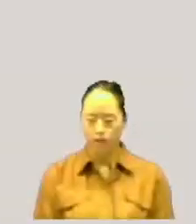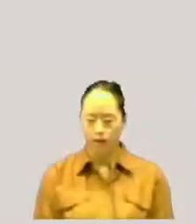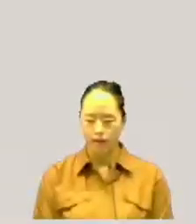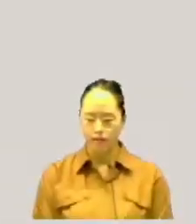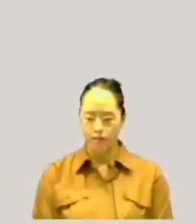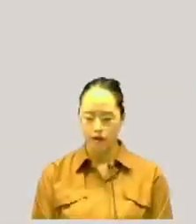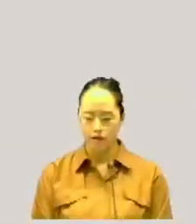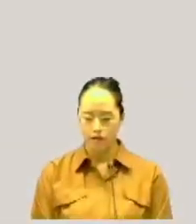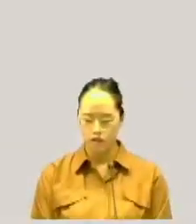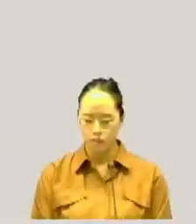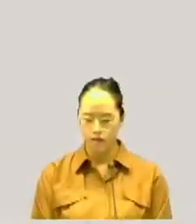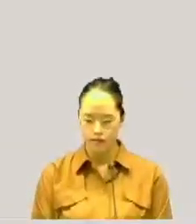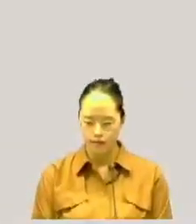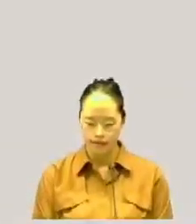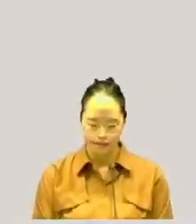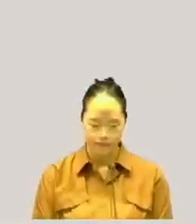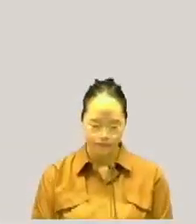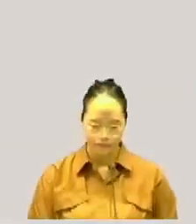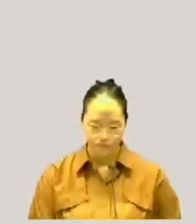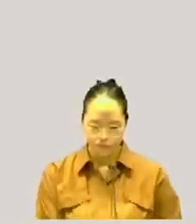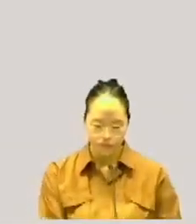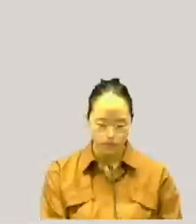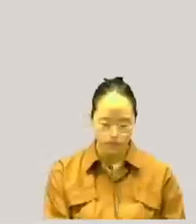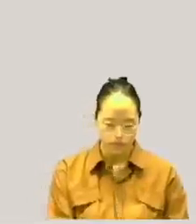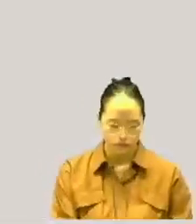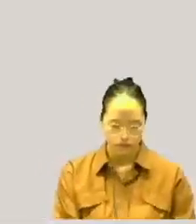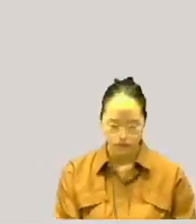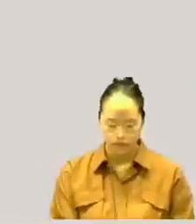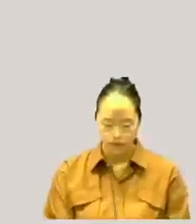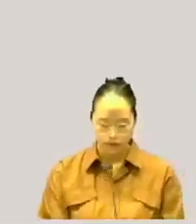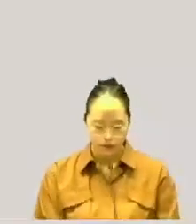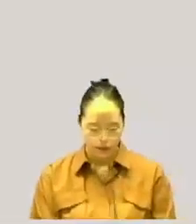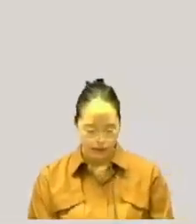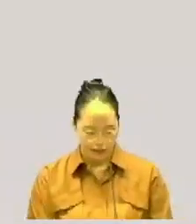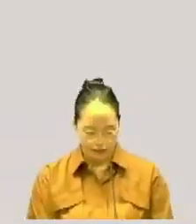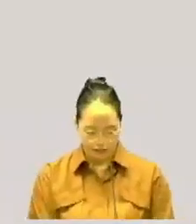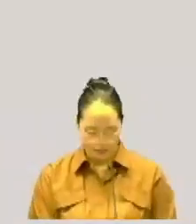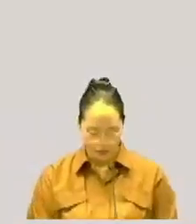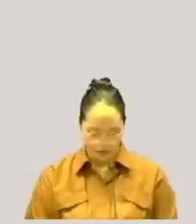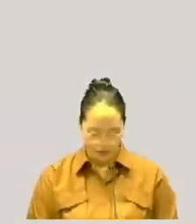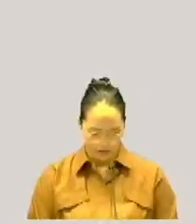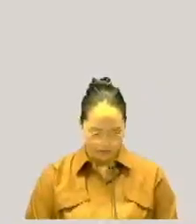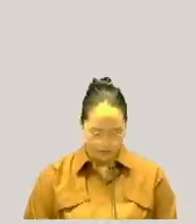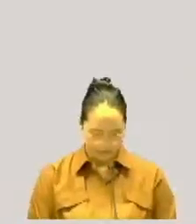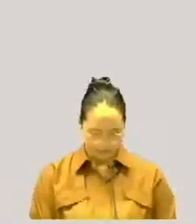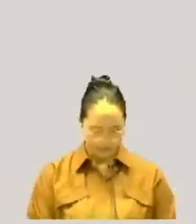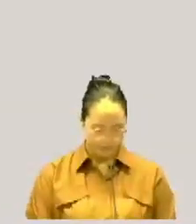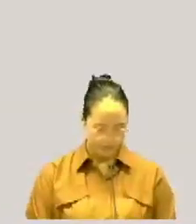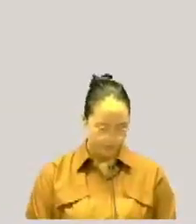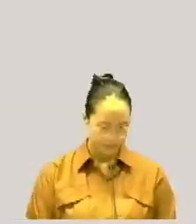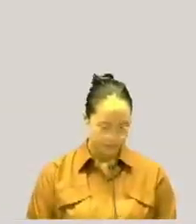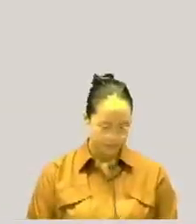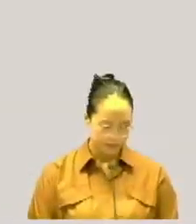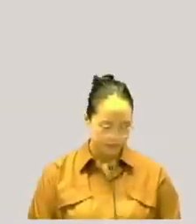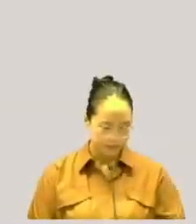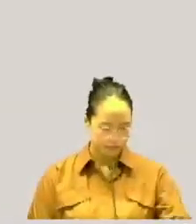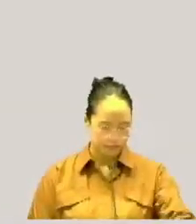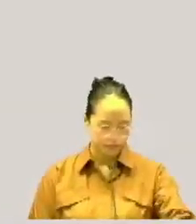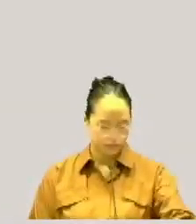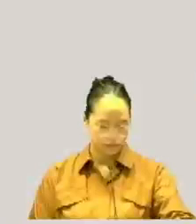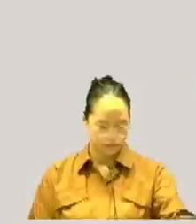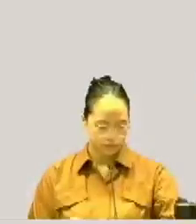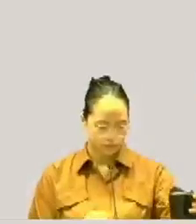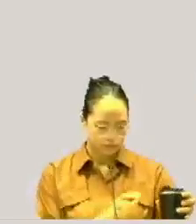题。然后第二个辩论呢，就是关于人的罪的问题。我们找一下以赛亚书